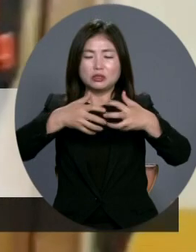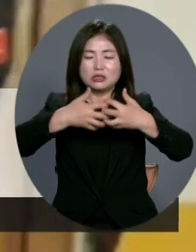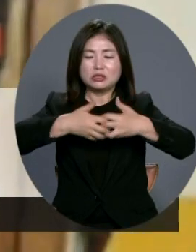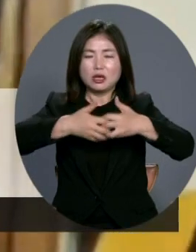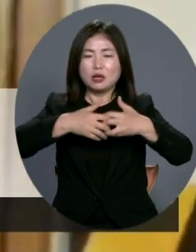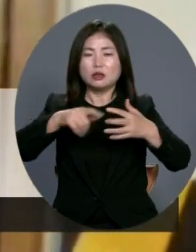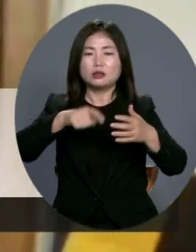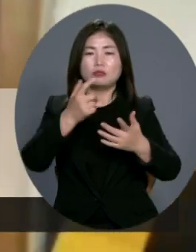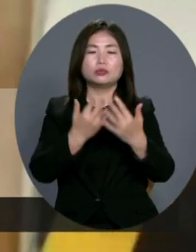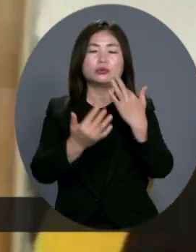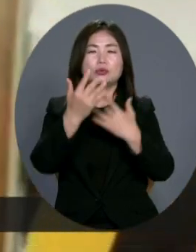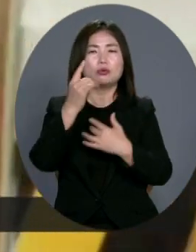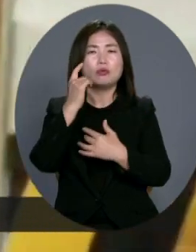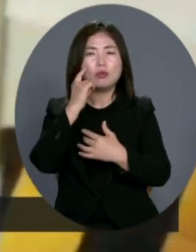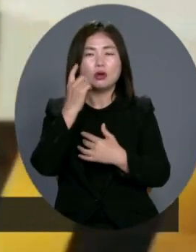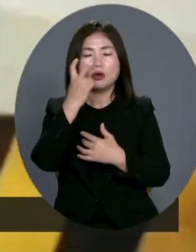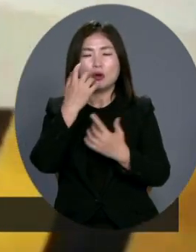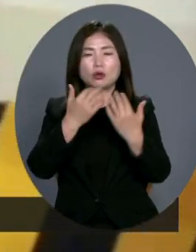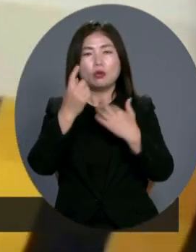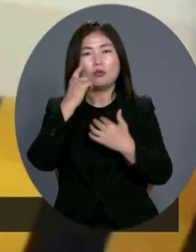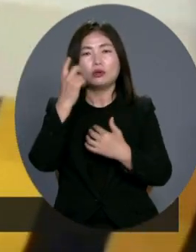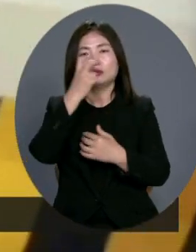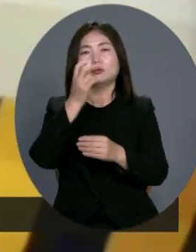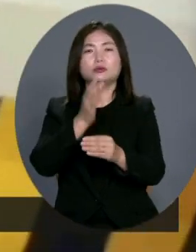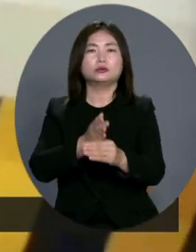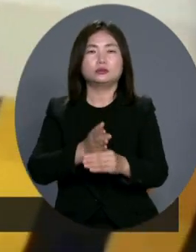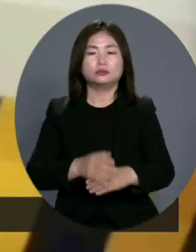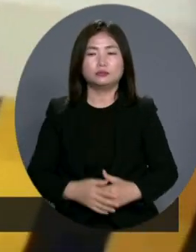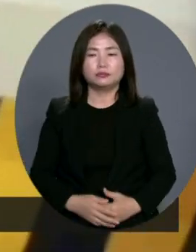시작된 것으로 보고 정확한 화재 원인을 조사하고 있습니다